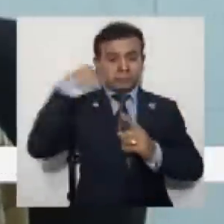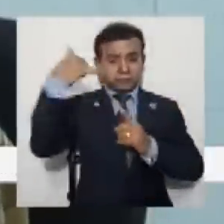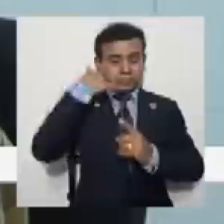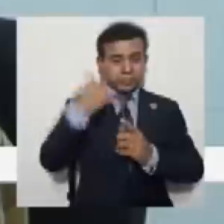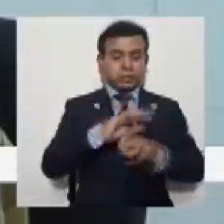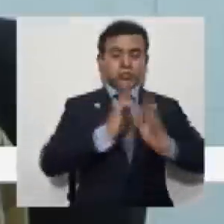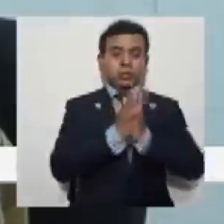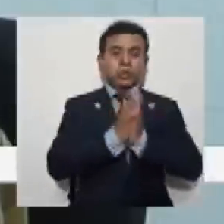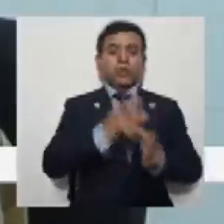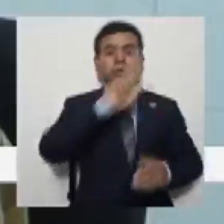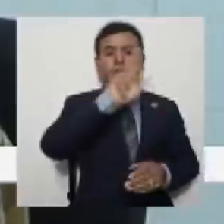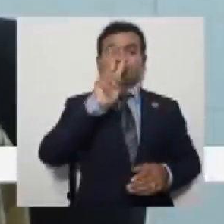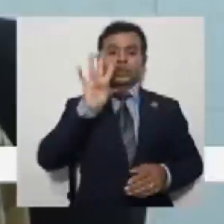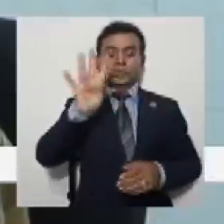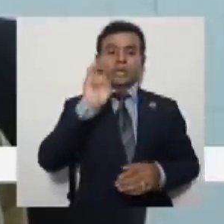পর্যন্ত